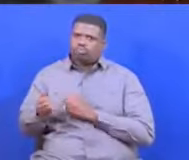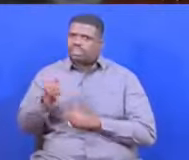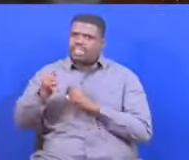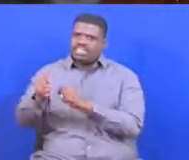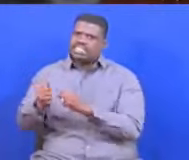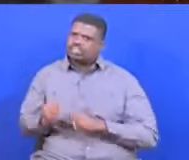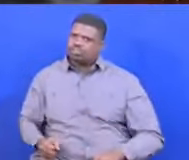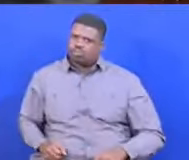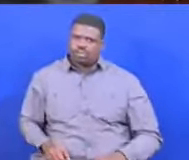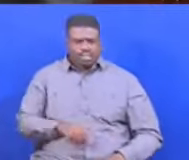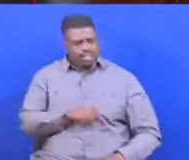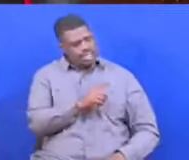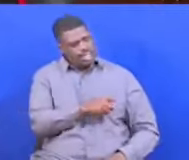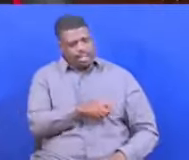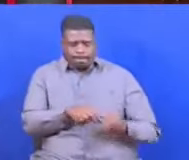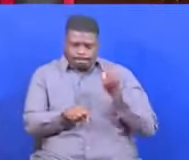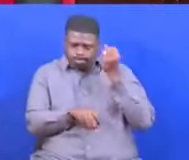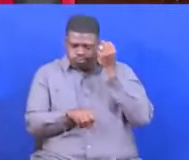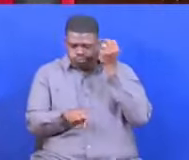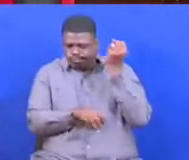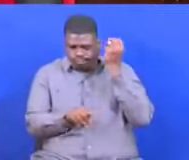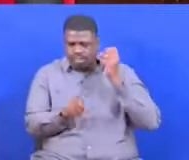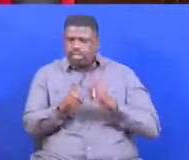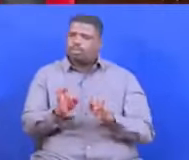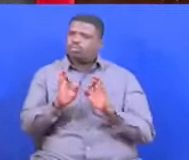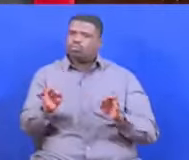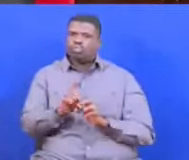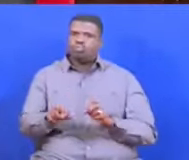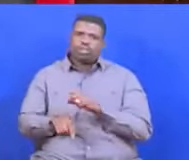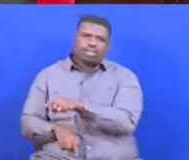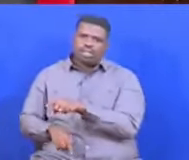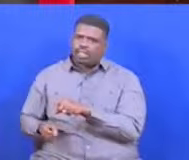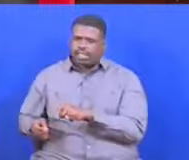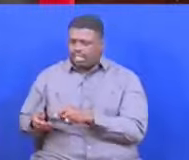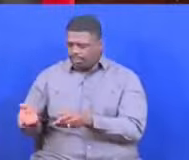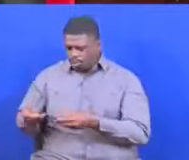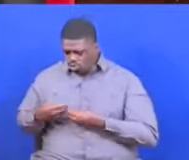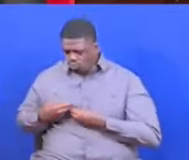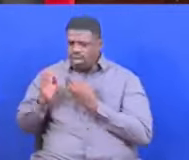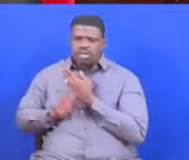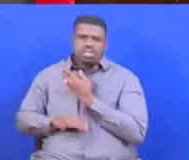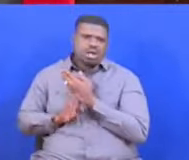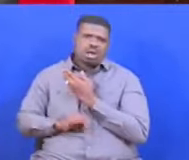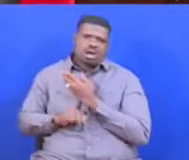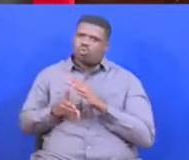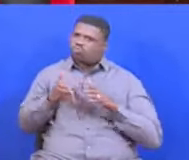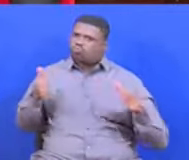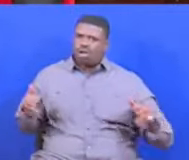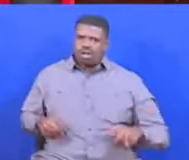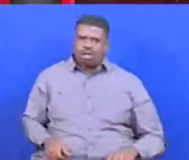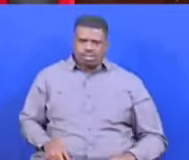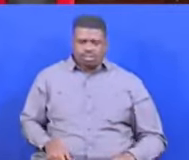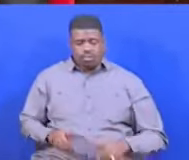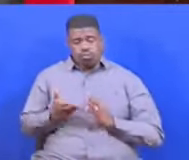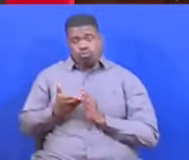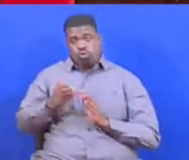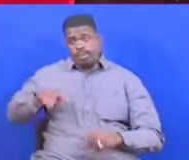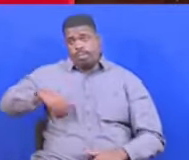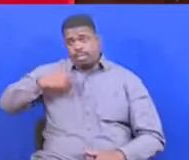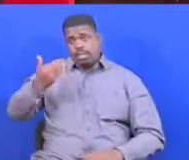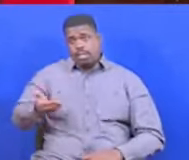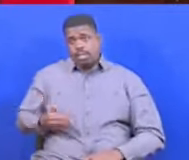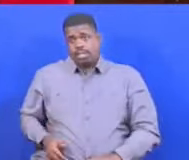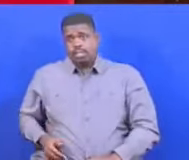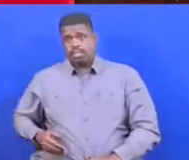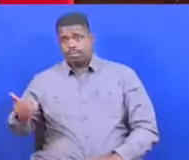mazuri. Sio yale matrekta ya Ursus sana ambayo yametuletea hasara kubwa sana. Kwa hivyo tutaomba baadaye mtuambie